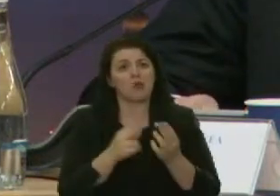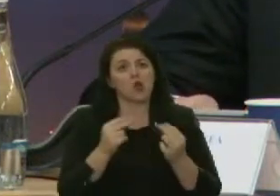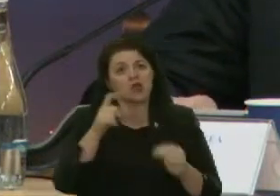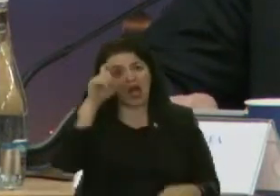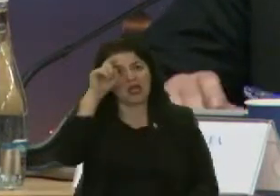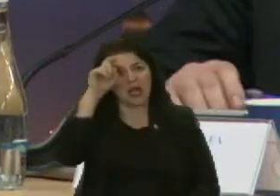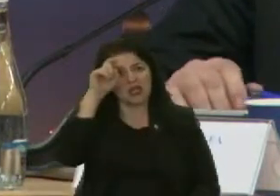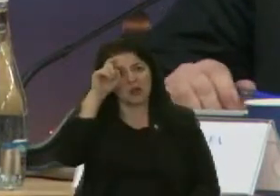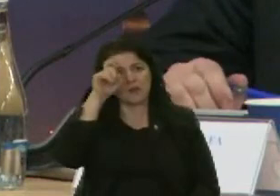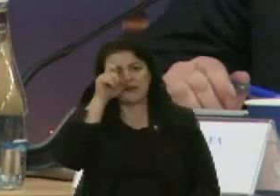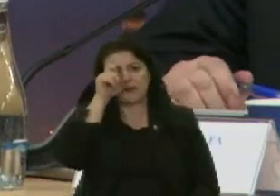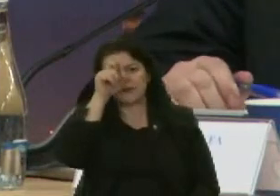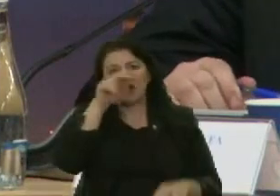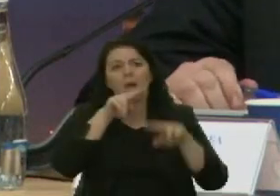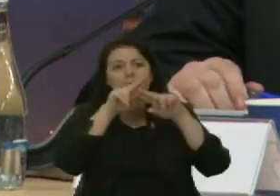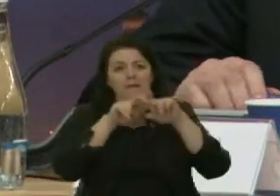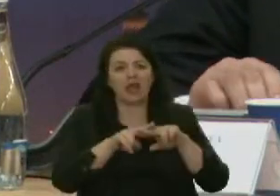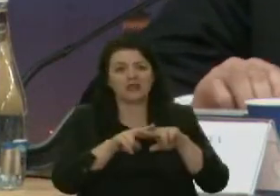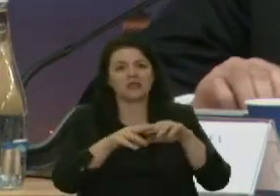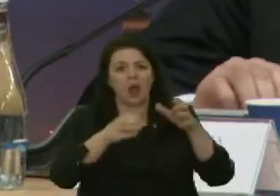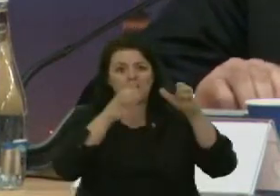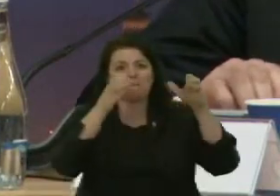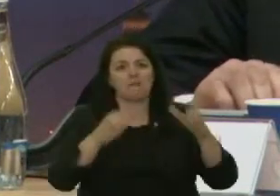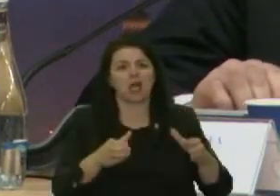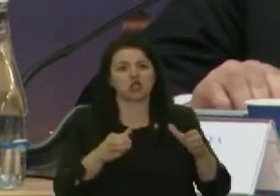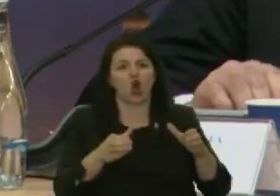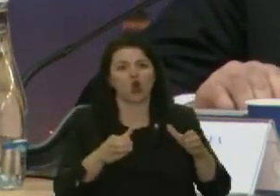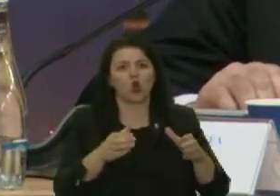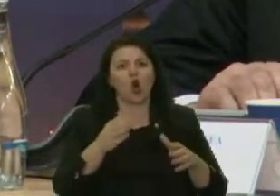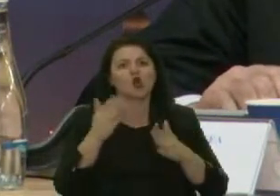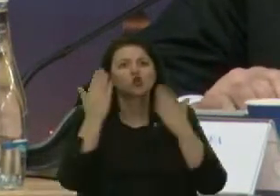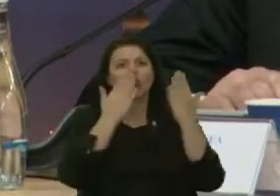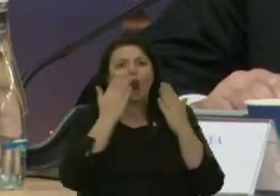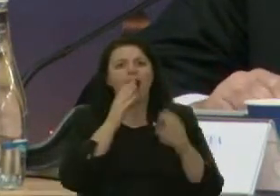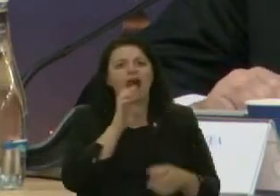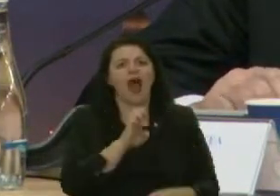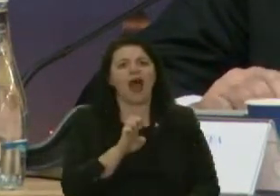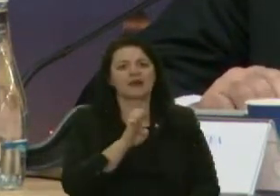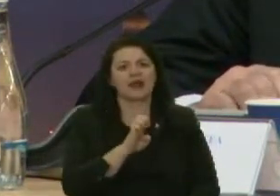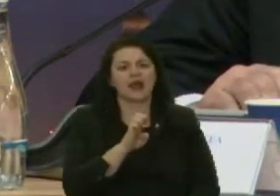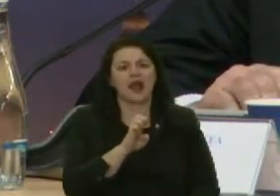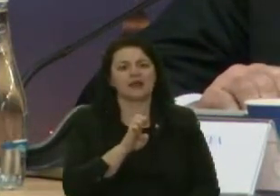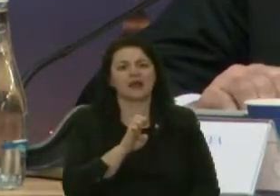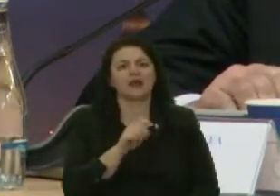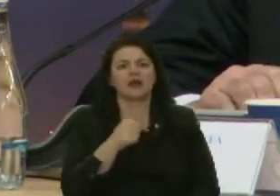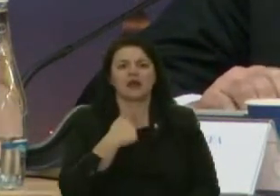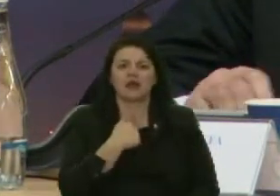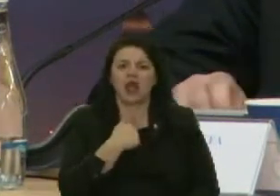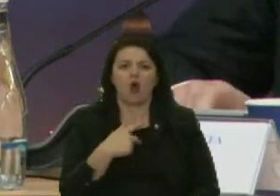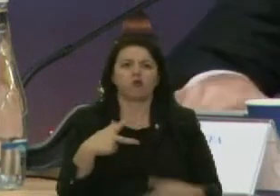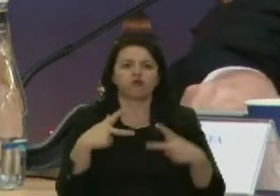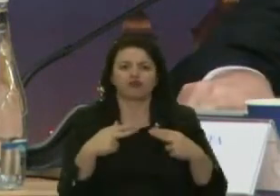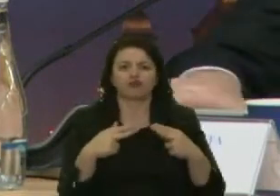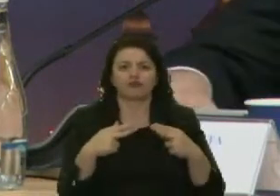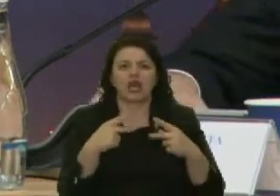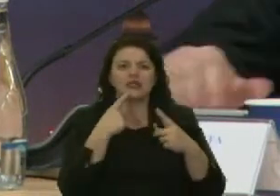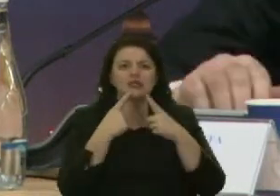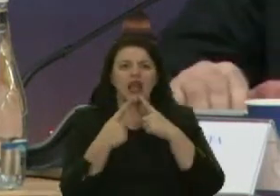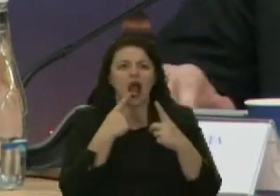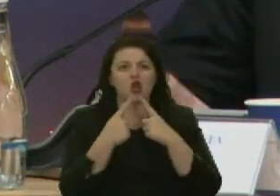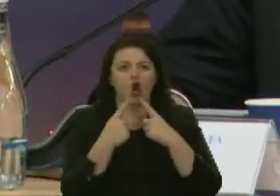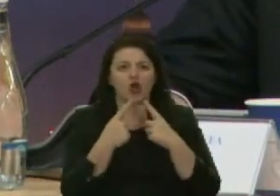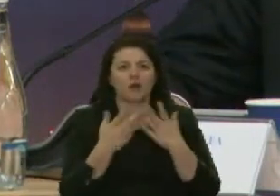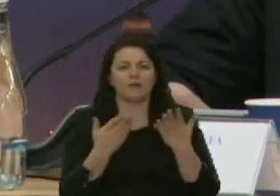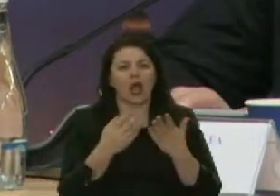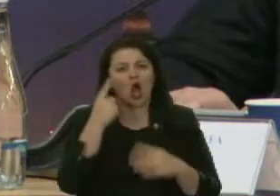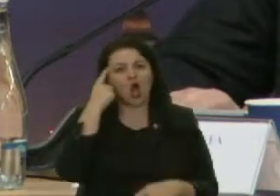credință menținerea pe socu a Grupului Școlar școl ardeleană eu voi înceta să port un un asemenea dialog pe care